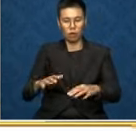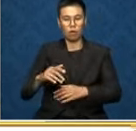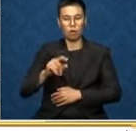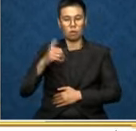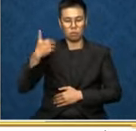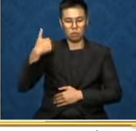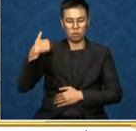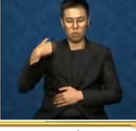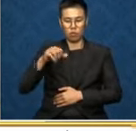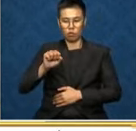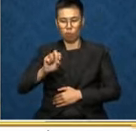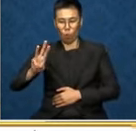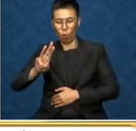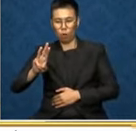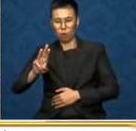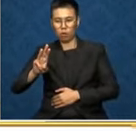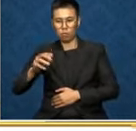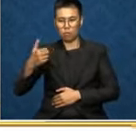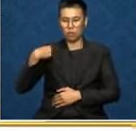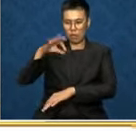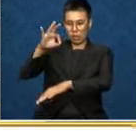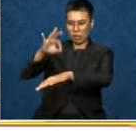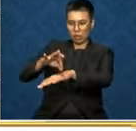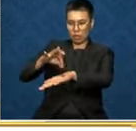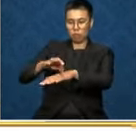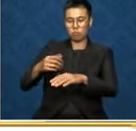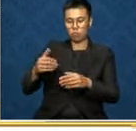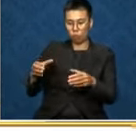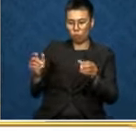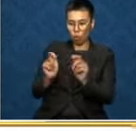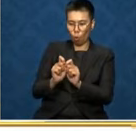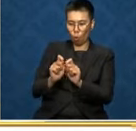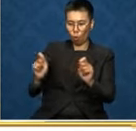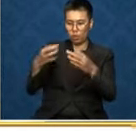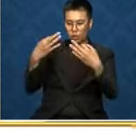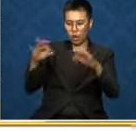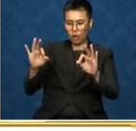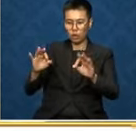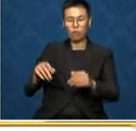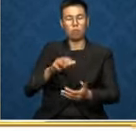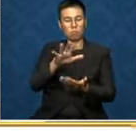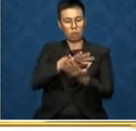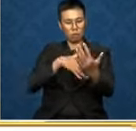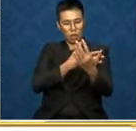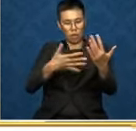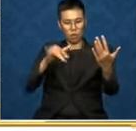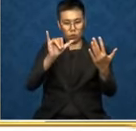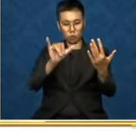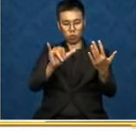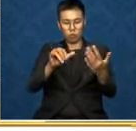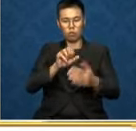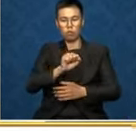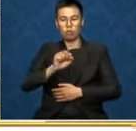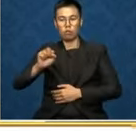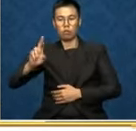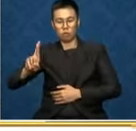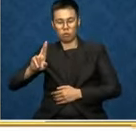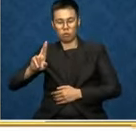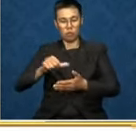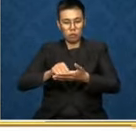การแต่งตั้งที่มาขององค์กรอิสระต่างๆยุยุทธศาสตร์ชาติ 20ปีสสรก็สามารถเข้าไปพิจารณาแก้ไขได้